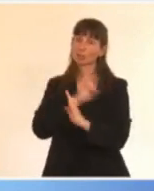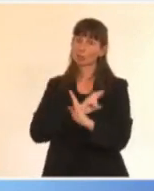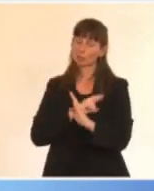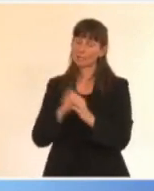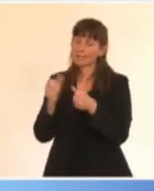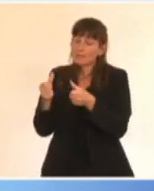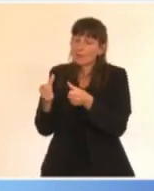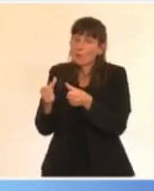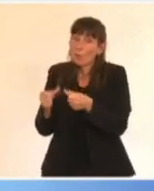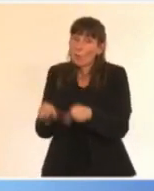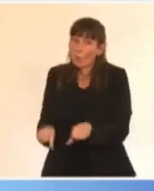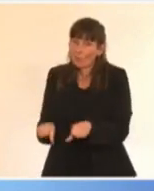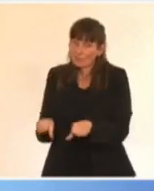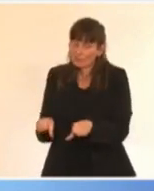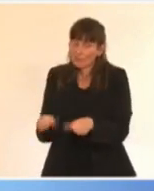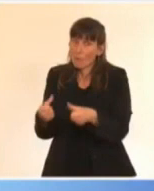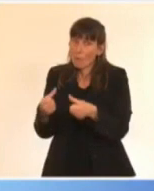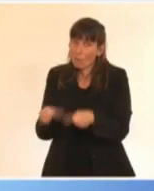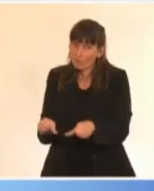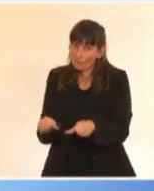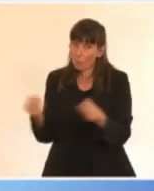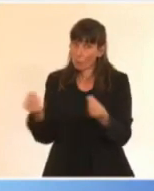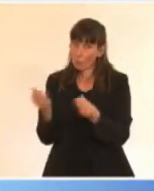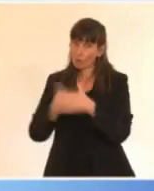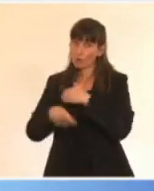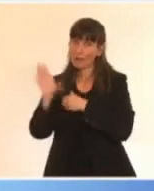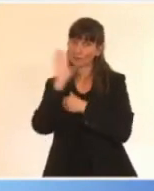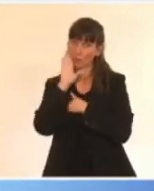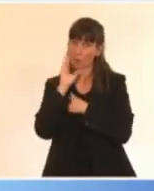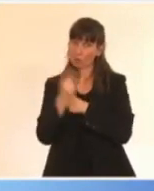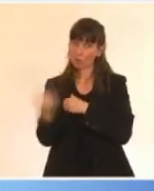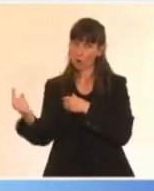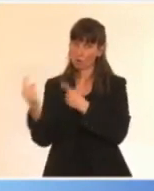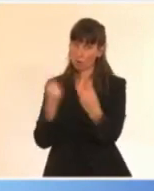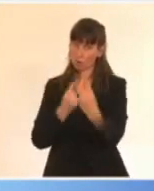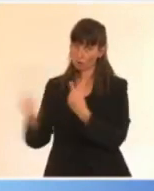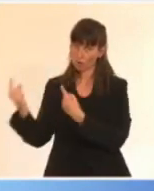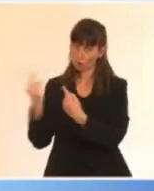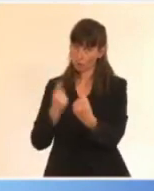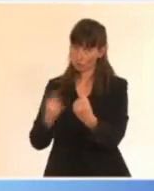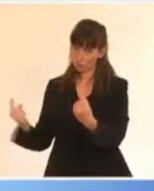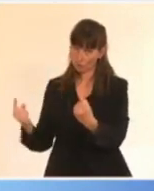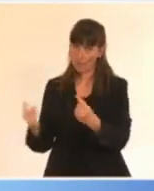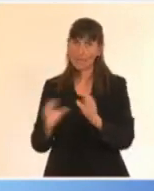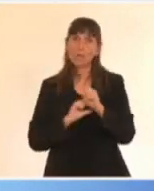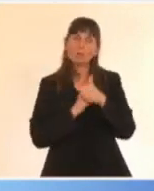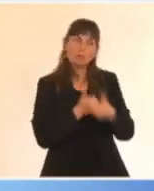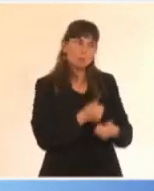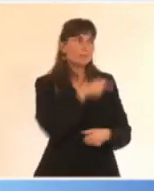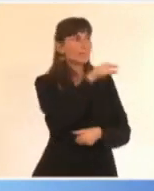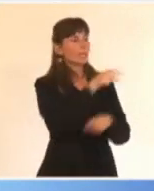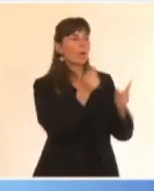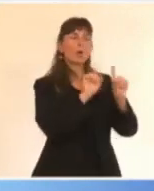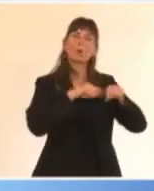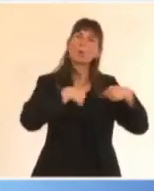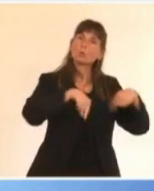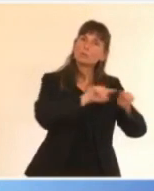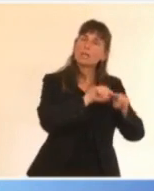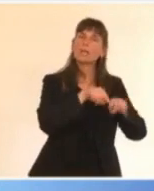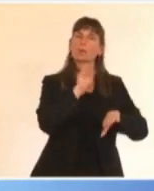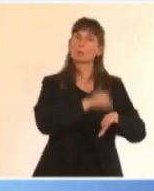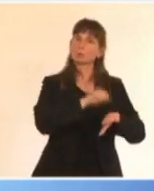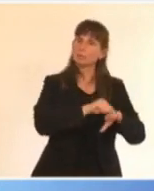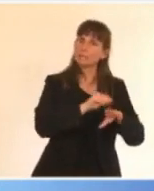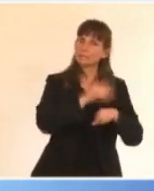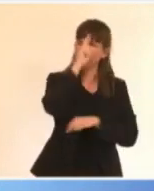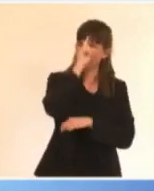chambre, en nous fondant sur les recommandations des sociétés savantes et sur l'avis éclairé du Conseil consultatif national d'éthique.